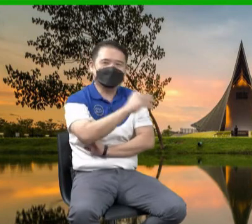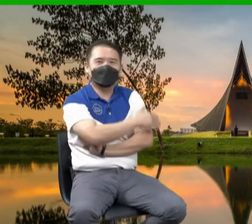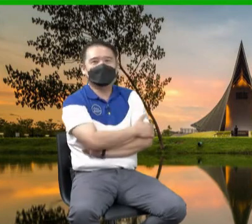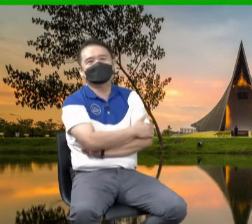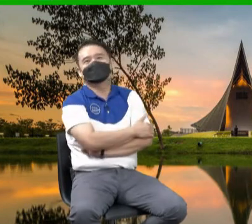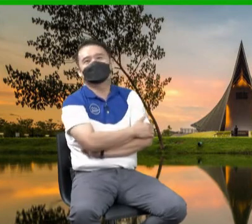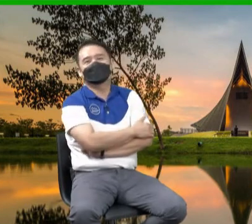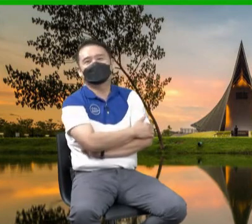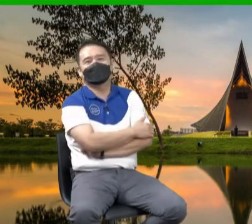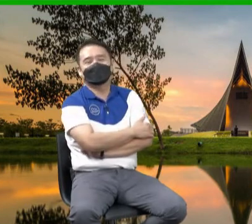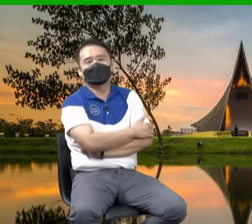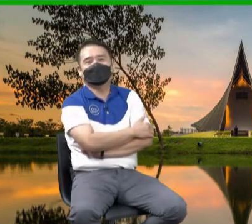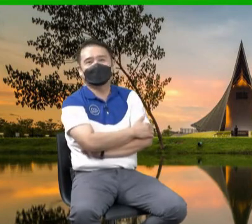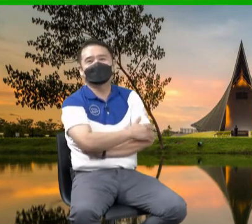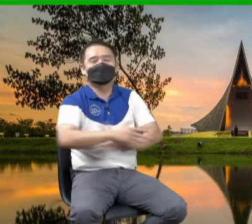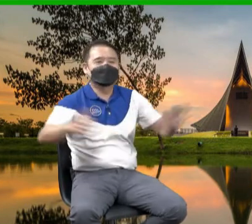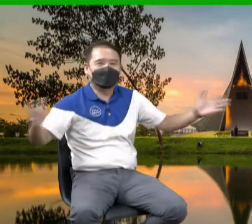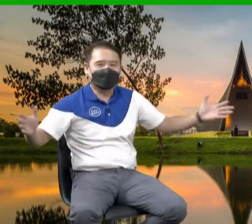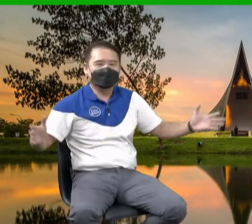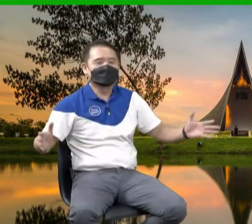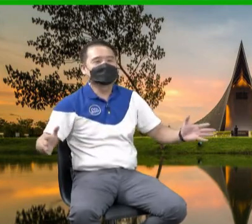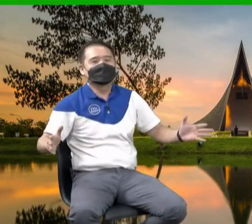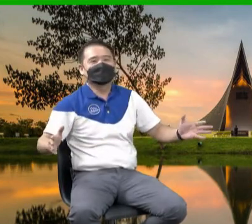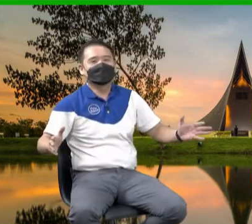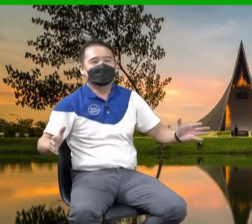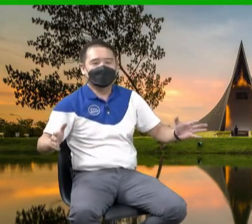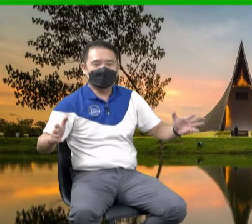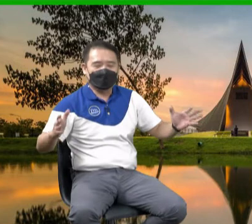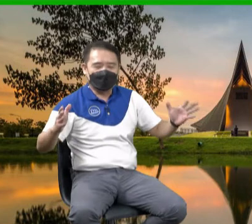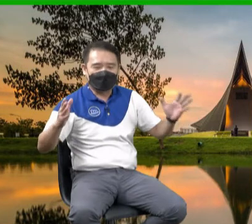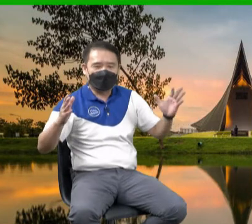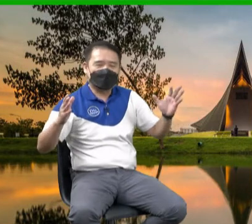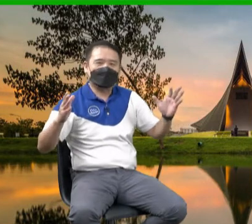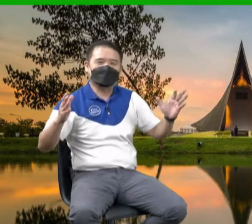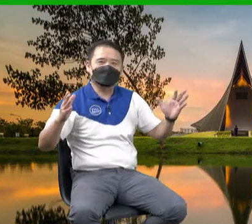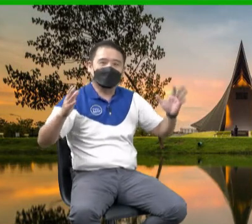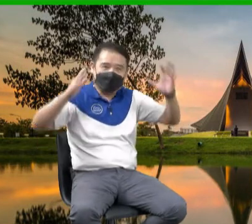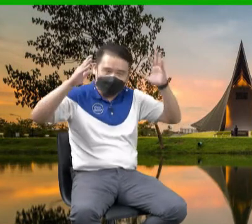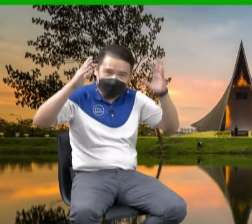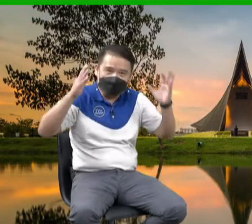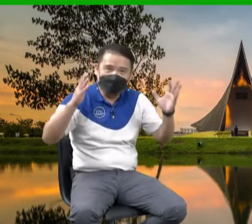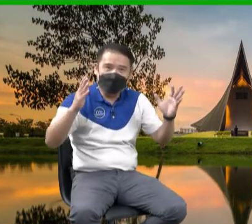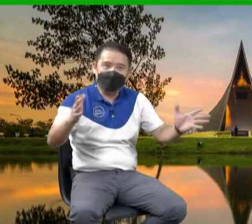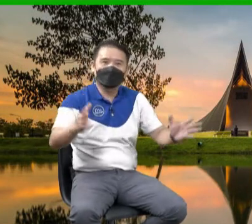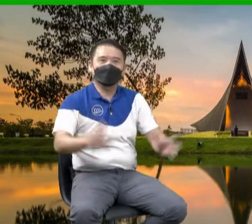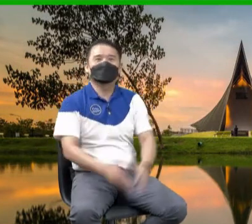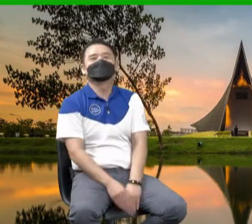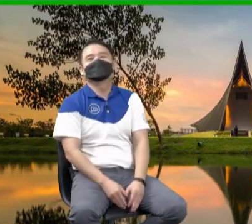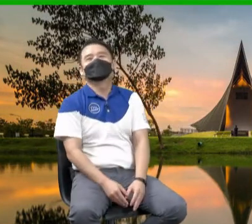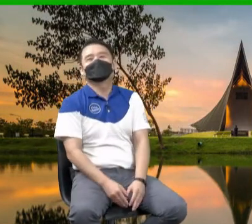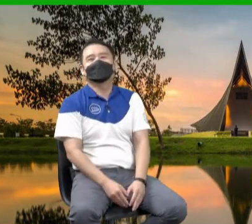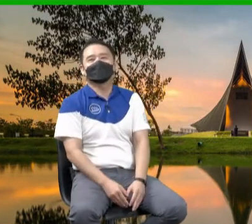างเก็บน้ำตอนนี้เขื่อนใหญ่ๆเอาเขื่อนใหญ่อัตราการเก็บยังเหลืออยู่